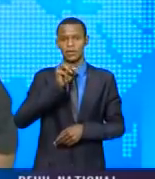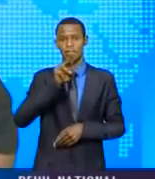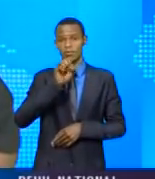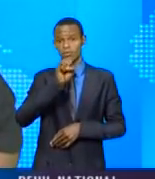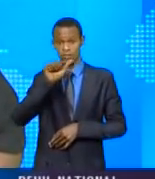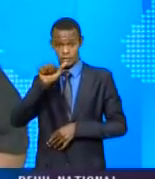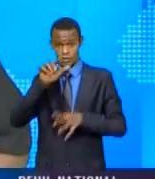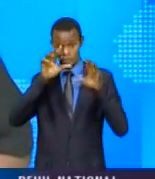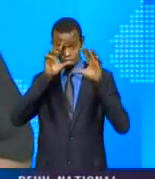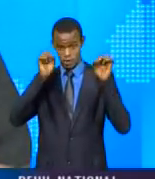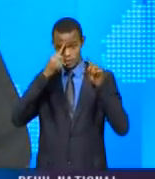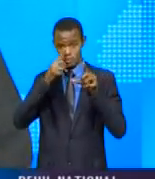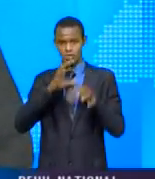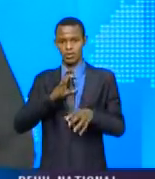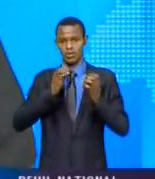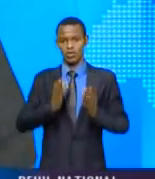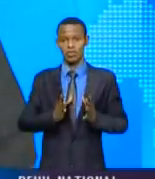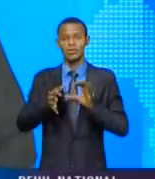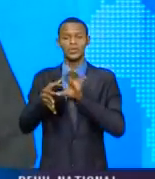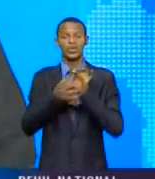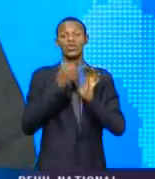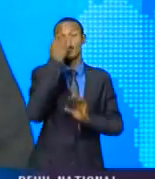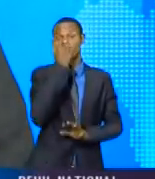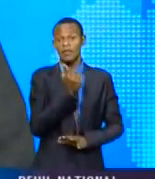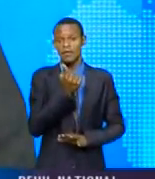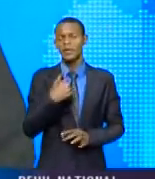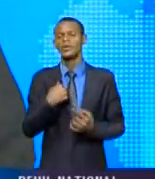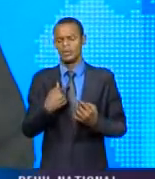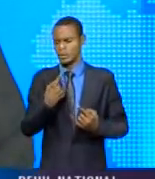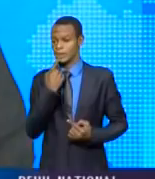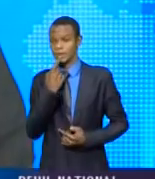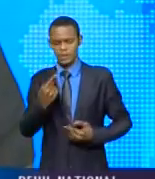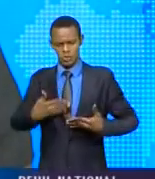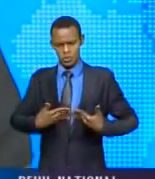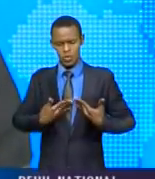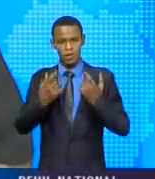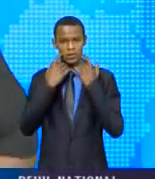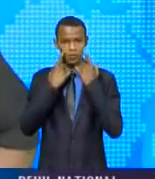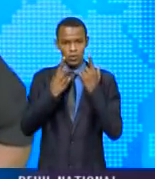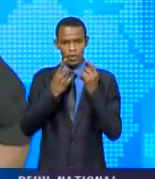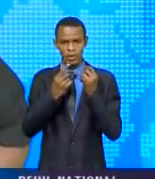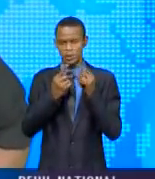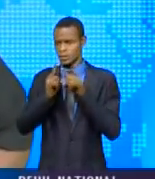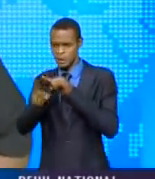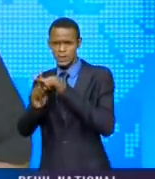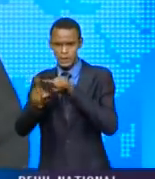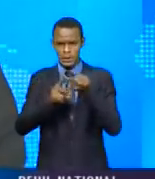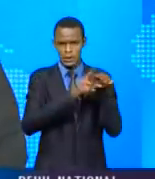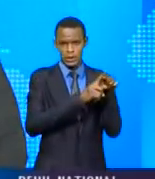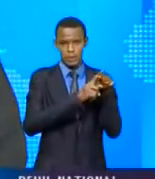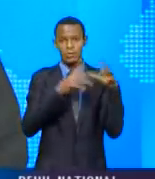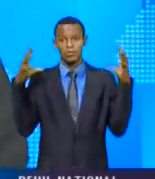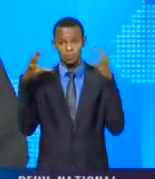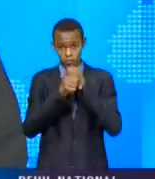commission de l'union africaine s'est dit satisfait de la convergence de vues totale sur les différents sujets d'intérêt commun du